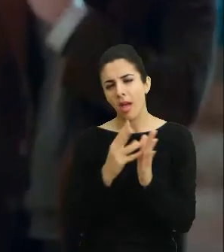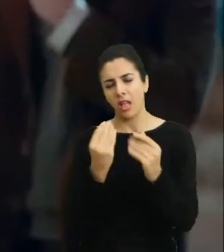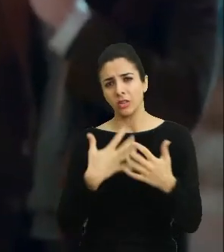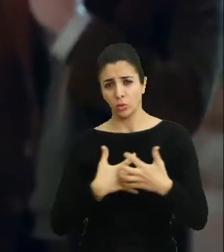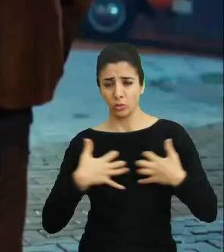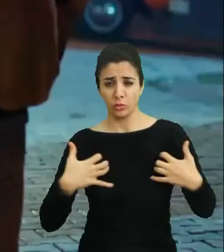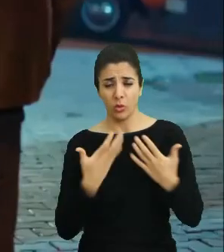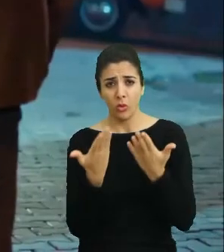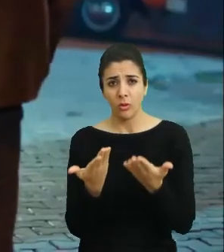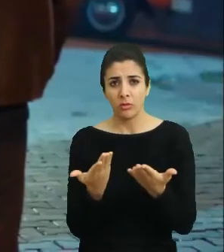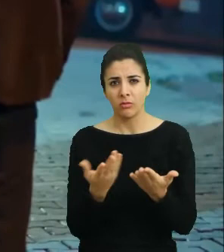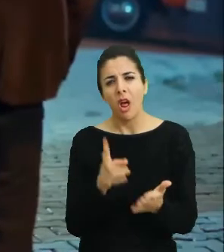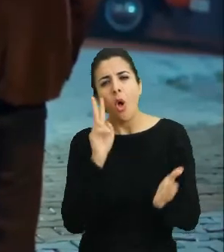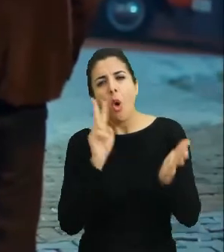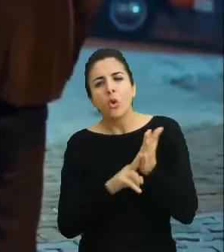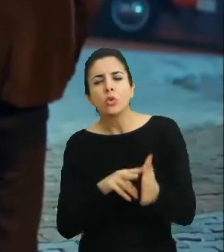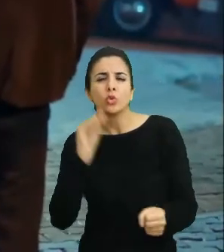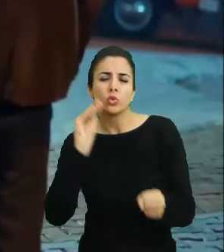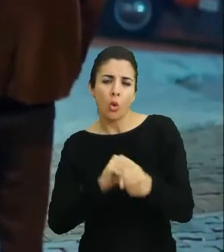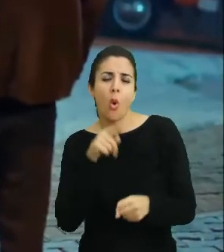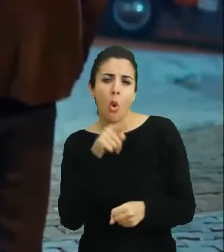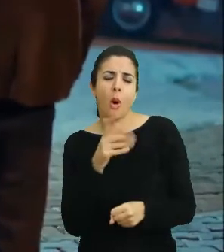yürek. O da gördüğün son şey olur.